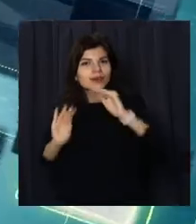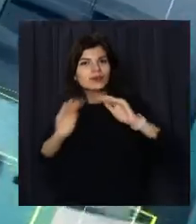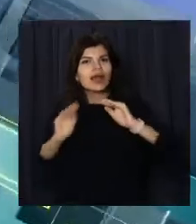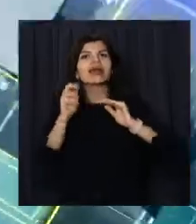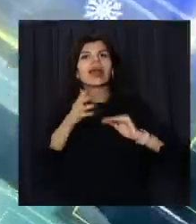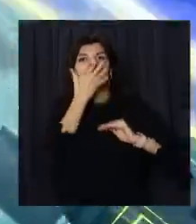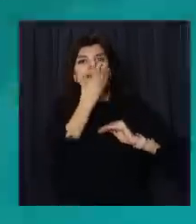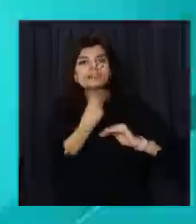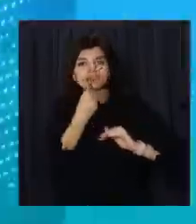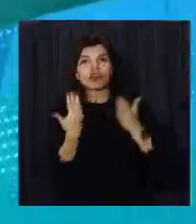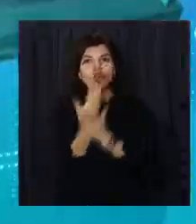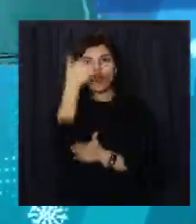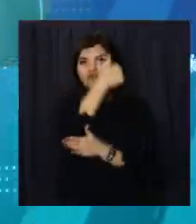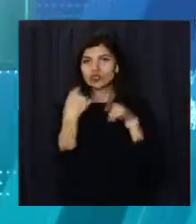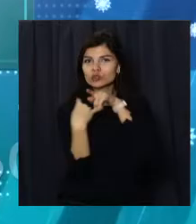Пшенична.